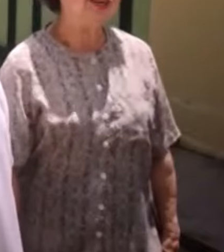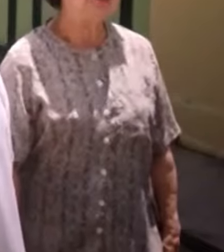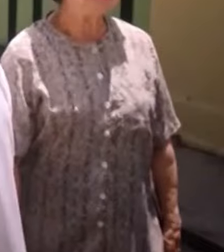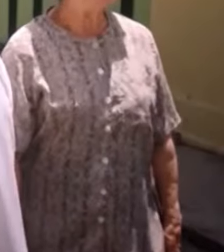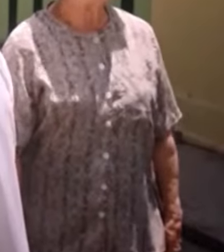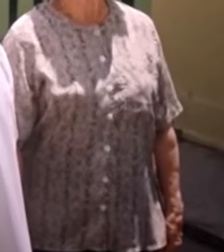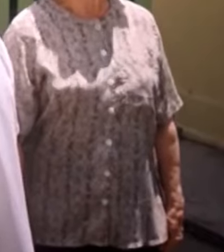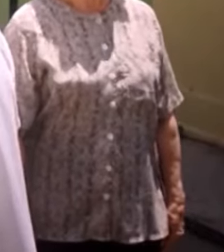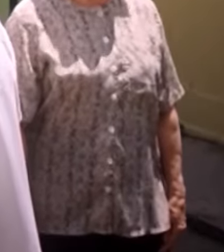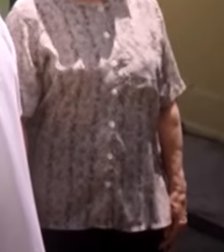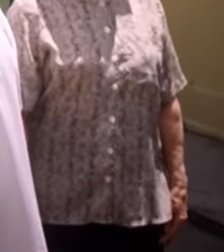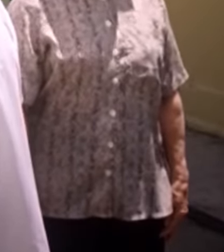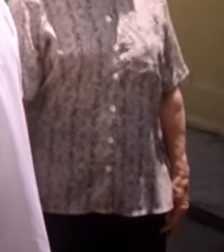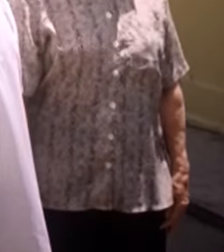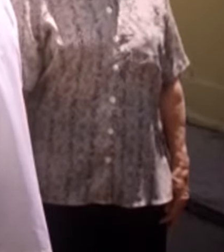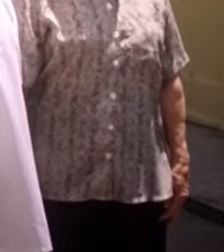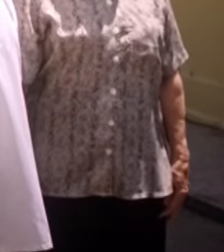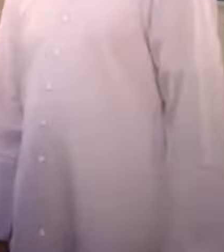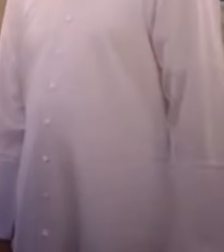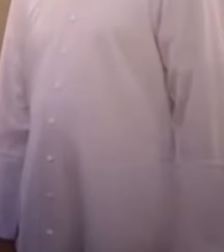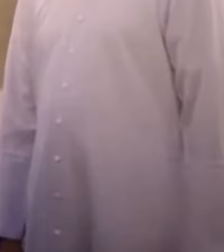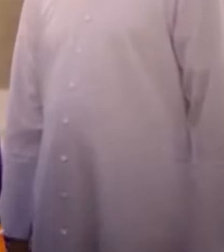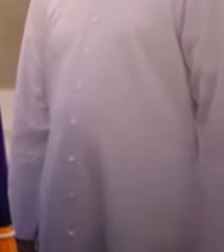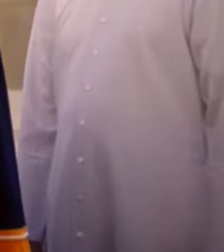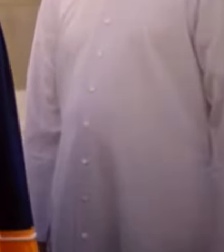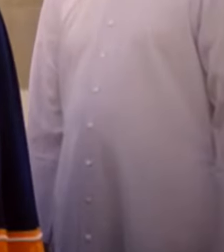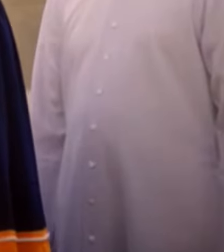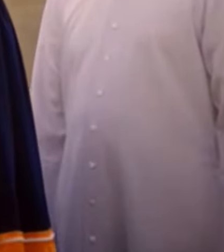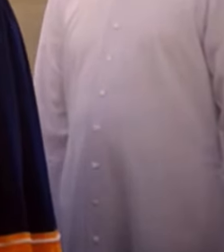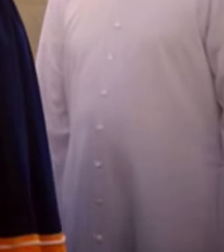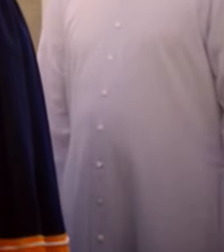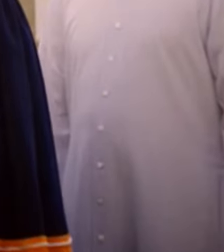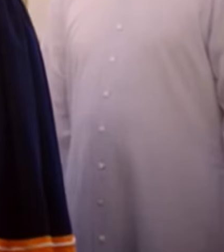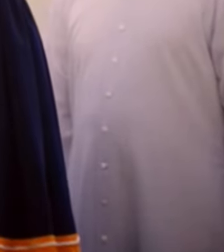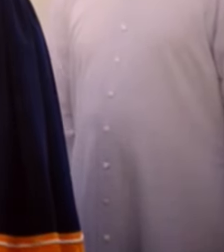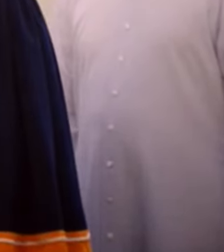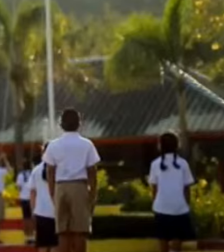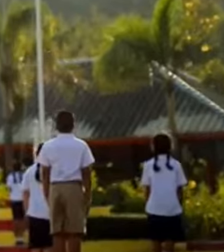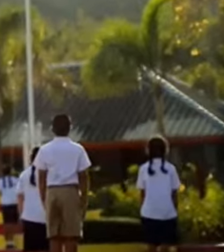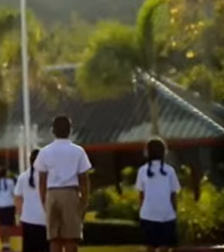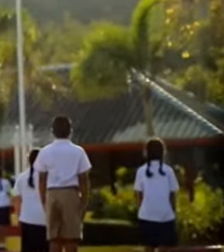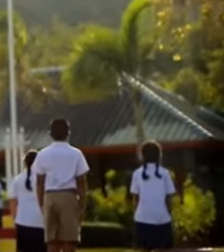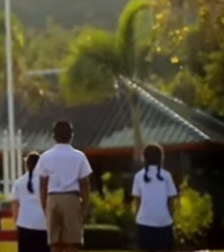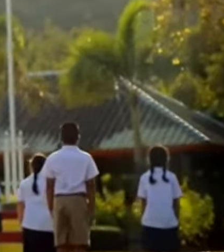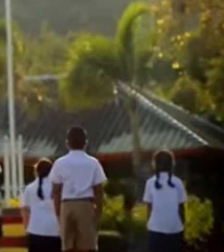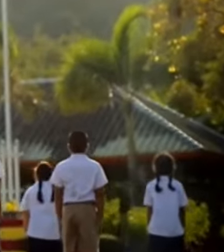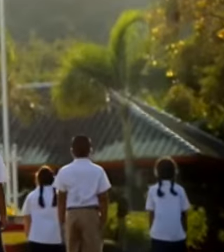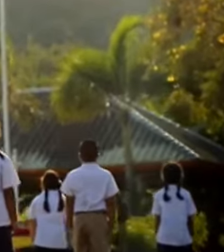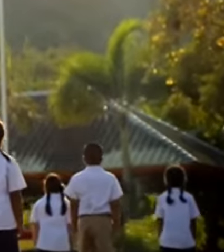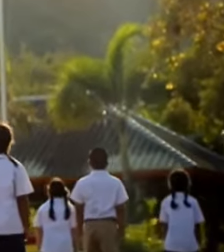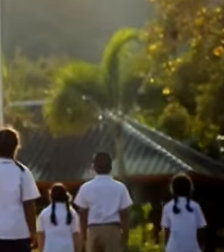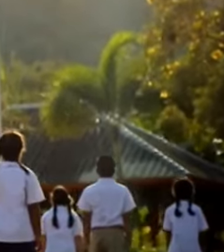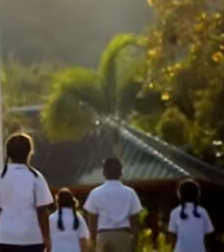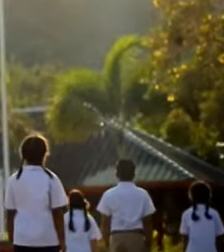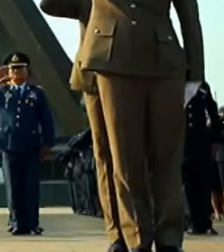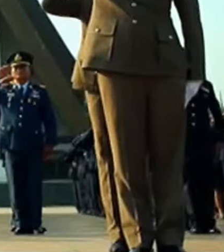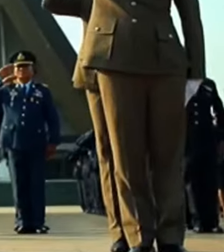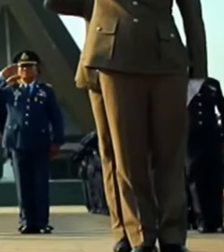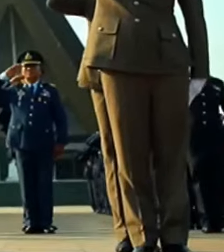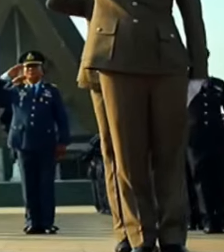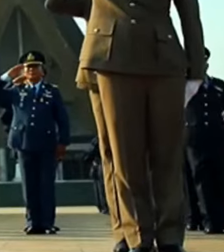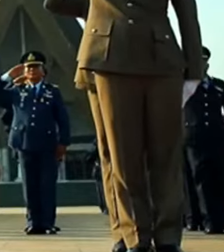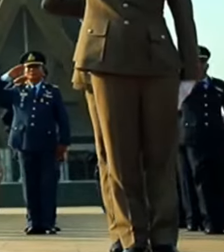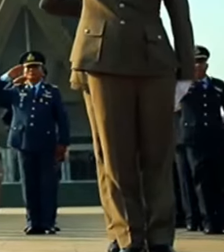ด้ววยให้รวดหมายรับสัไทยนี้รักสงบ